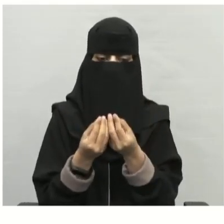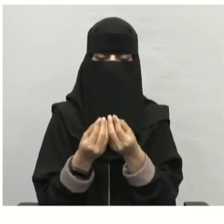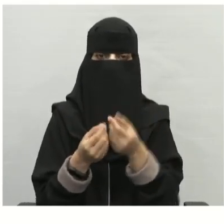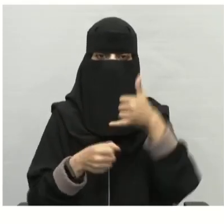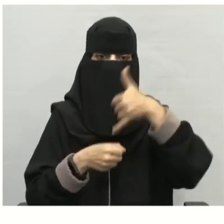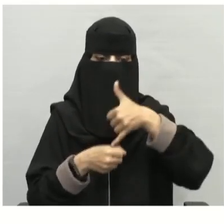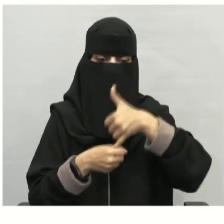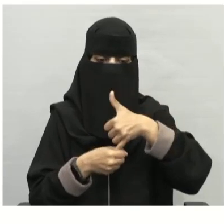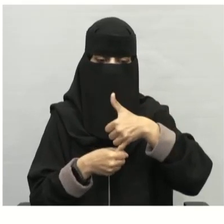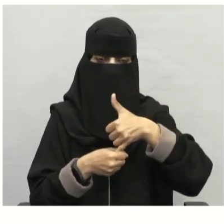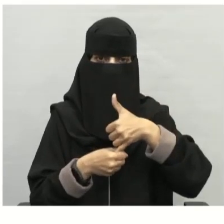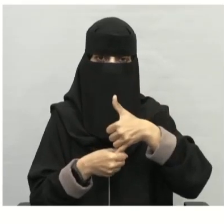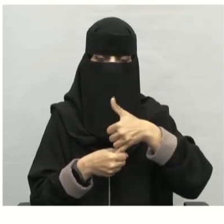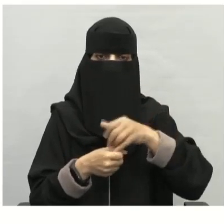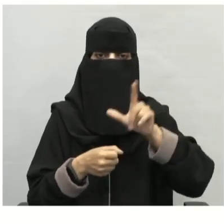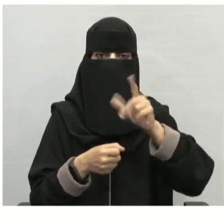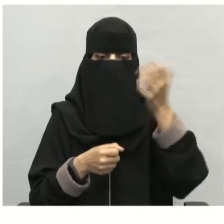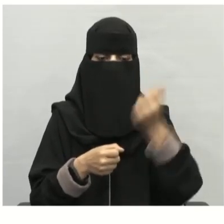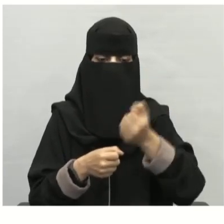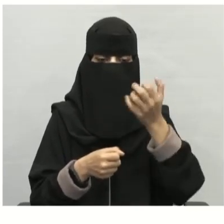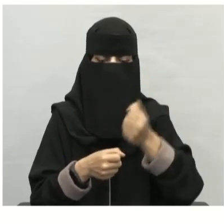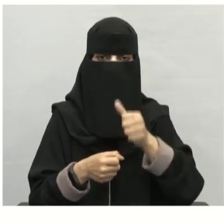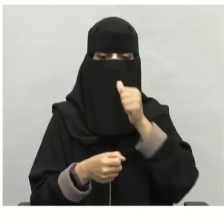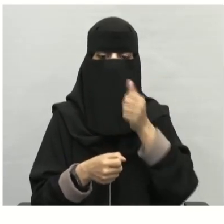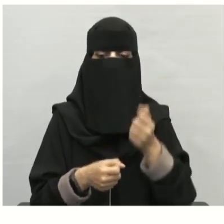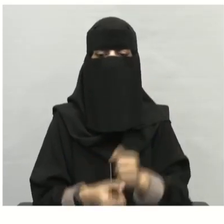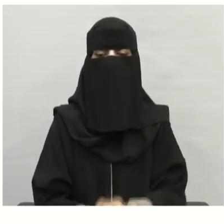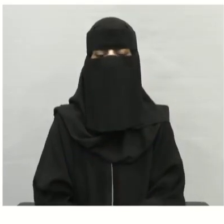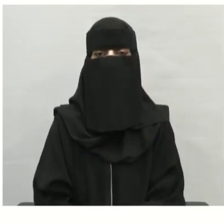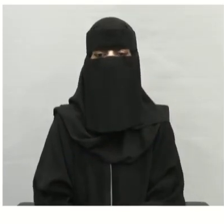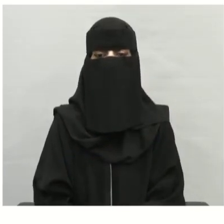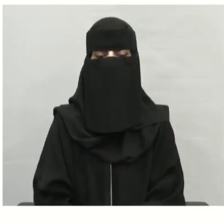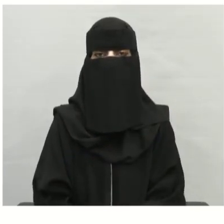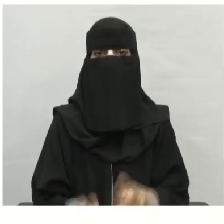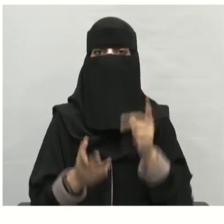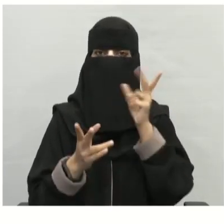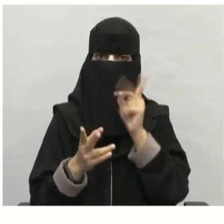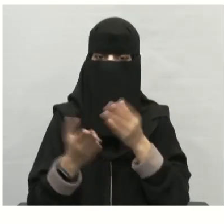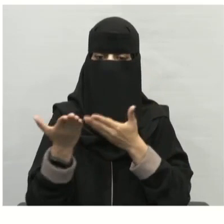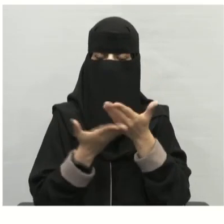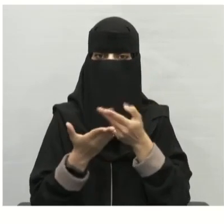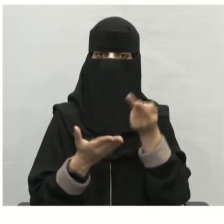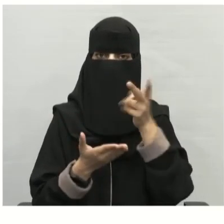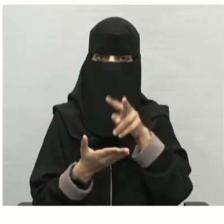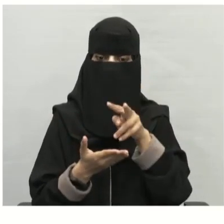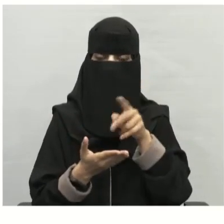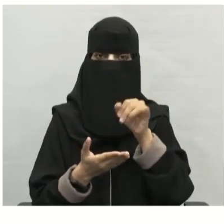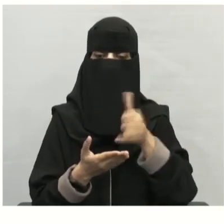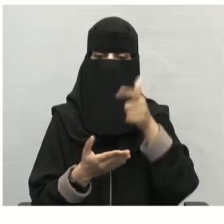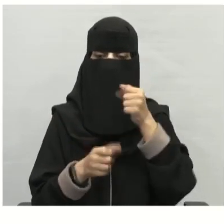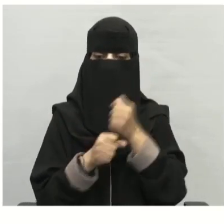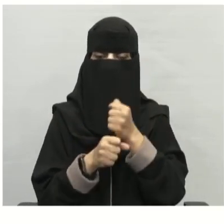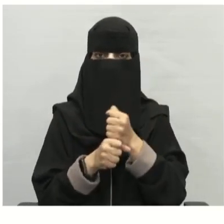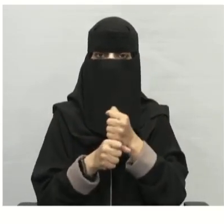بالعصائر الطبيعيه او الالبان او الماء تحدثنا ايضا ما هو